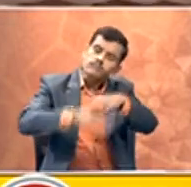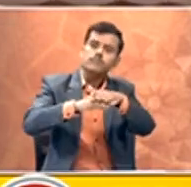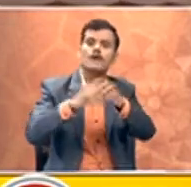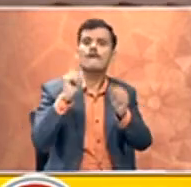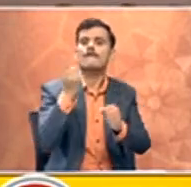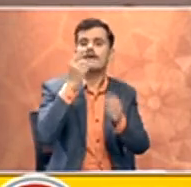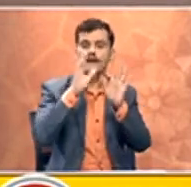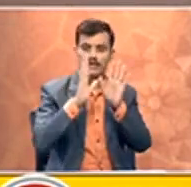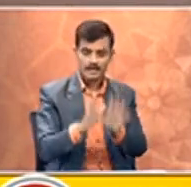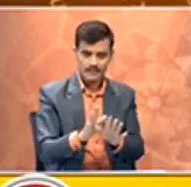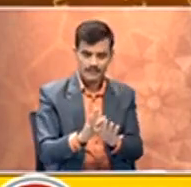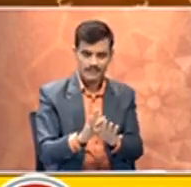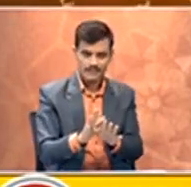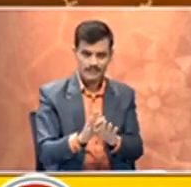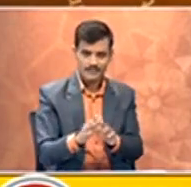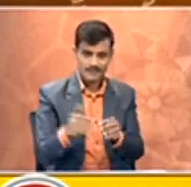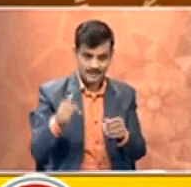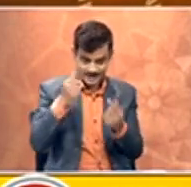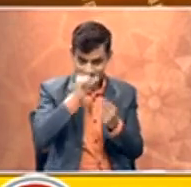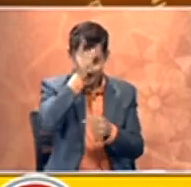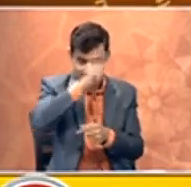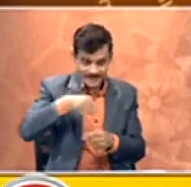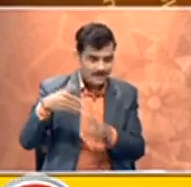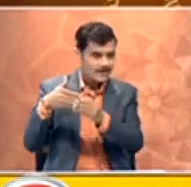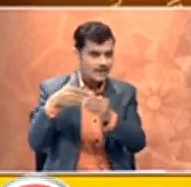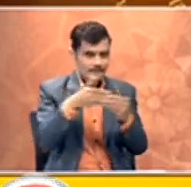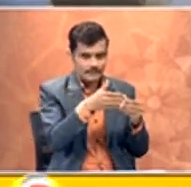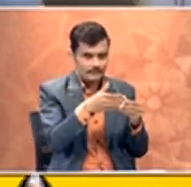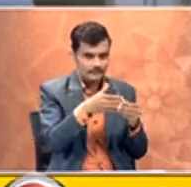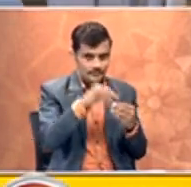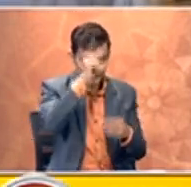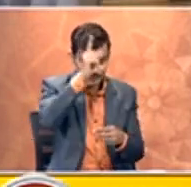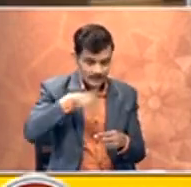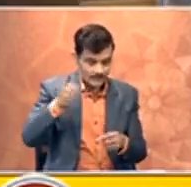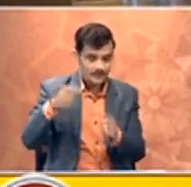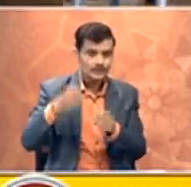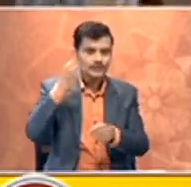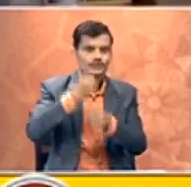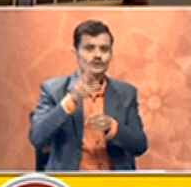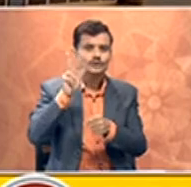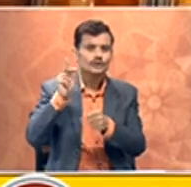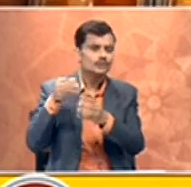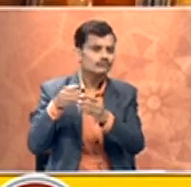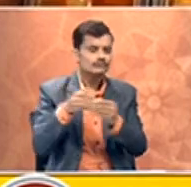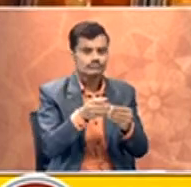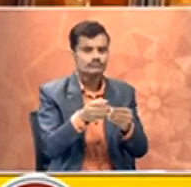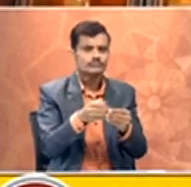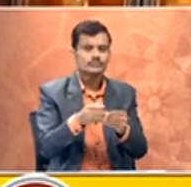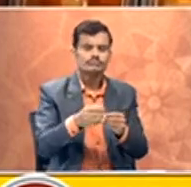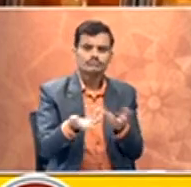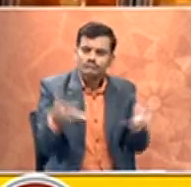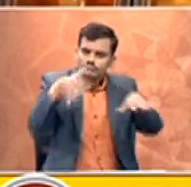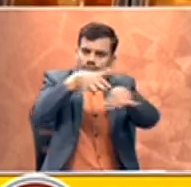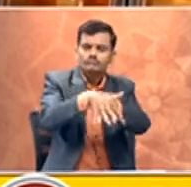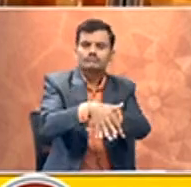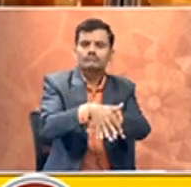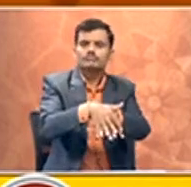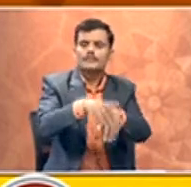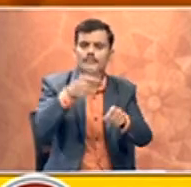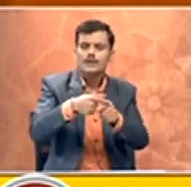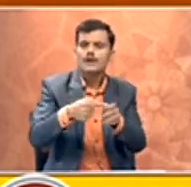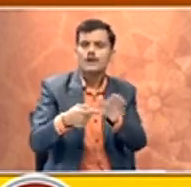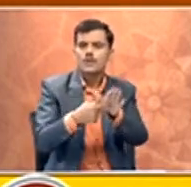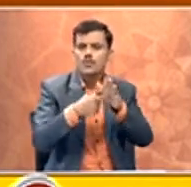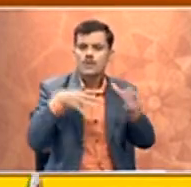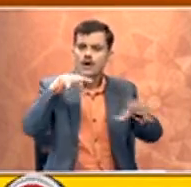होगी। अपनी प्रेसिडेंसी के दौरान भारत ने G20 को और ज्यादा इंक्लूसिव फोरम बनाया